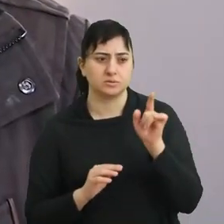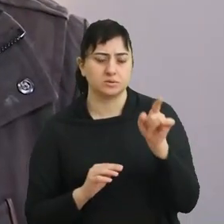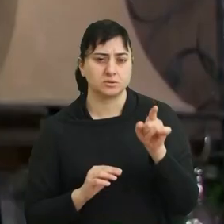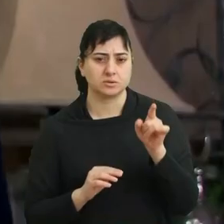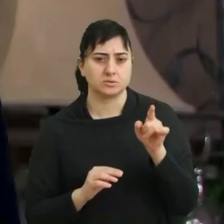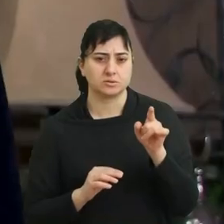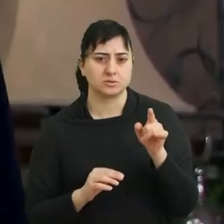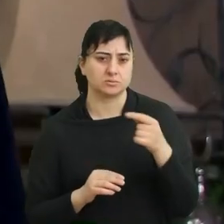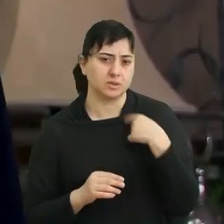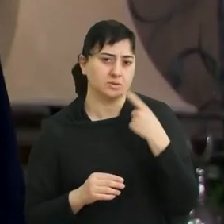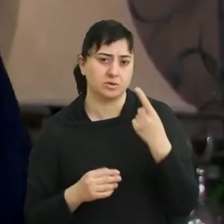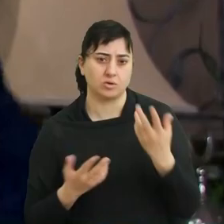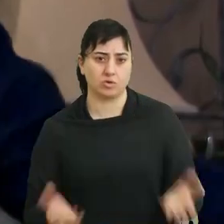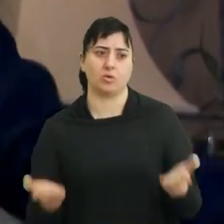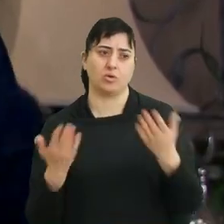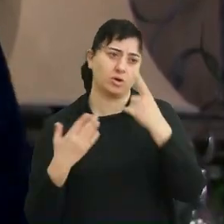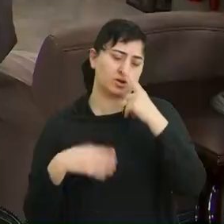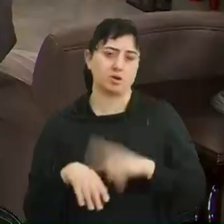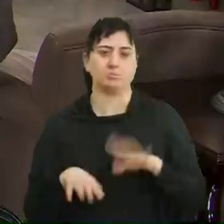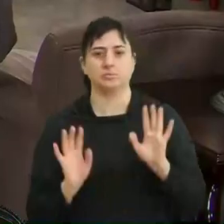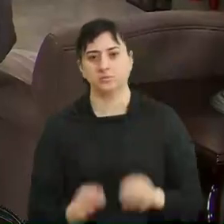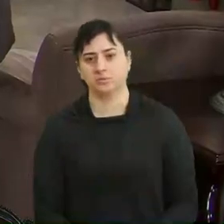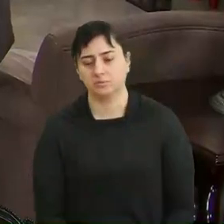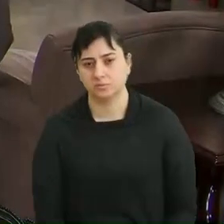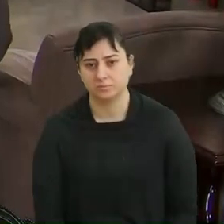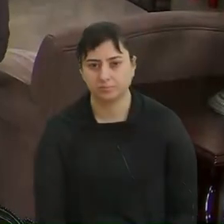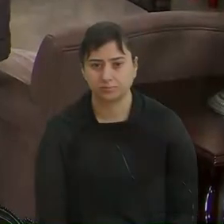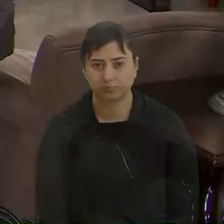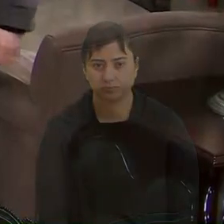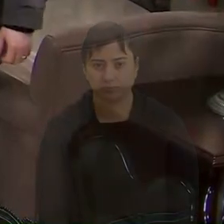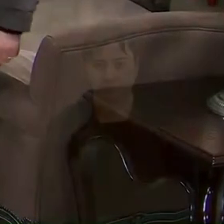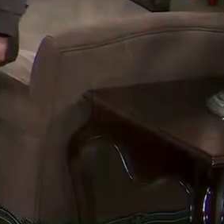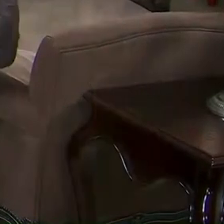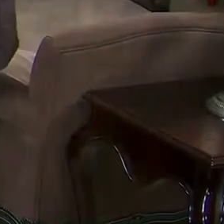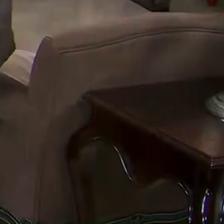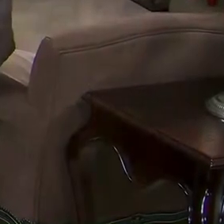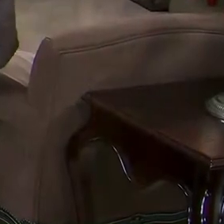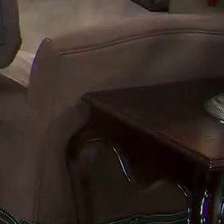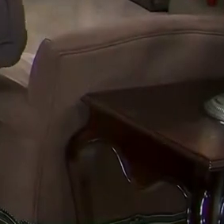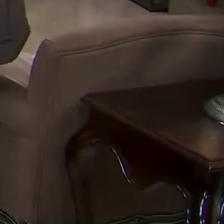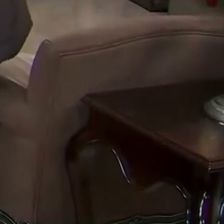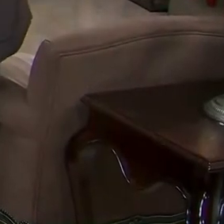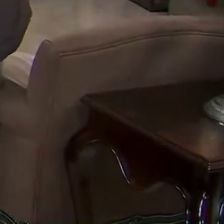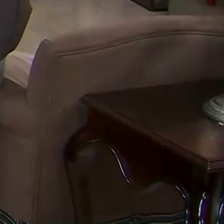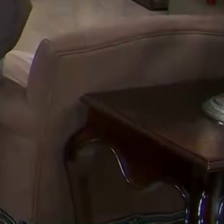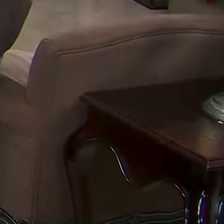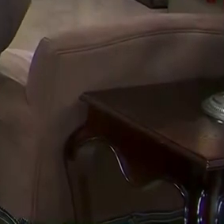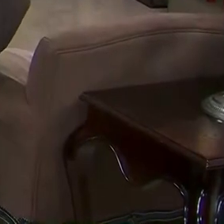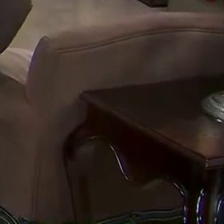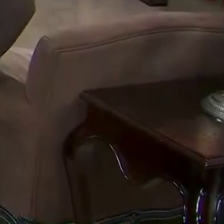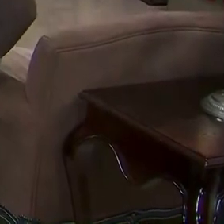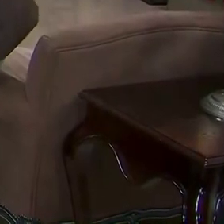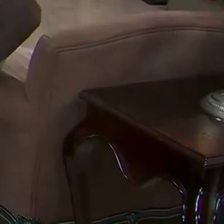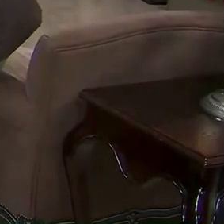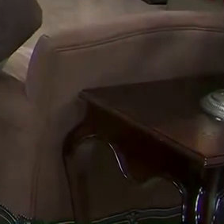sözünü kullanacağım artık. Hayır, yok artık. Sarp elindeki gümüş kupadan içki yudumlayacakmış gibi yapıp konsolun üzerine